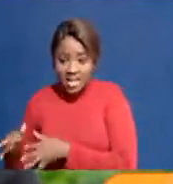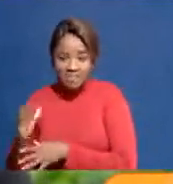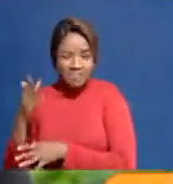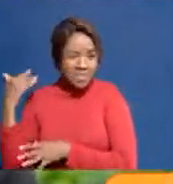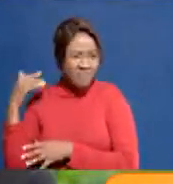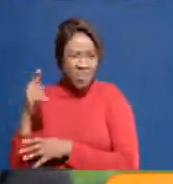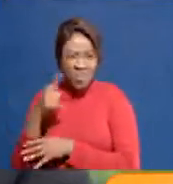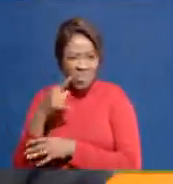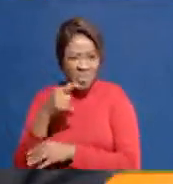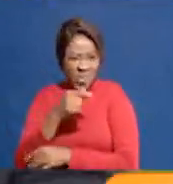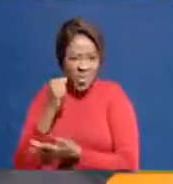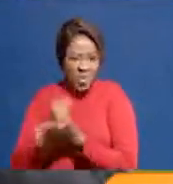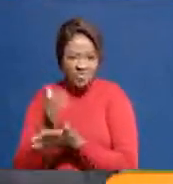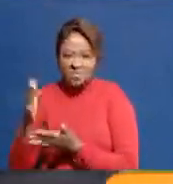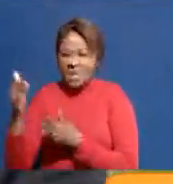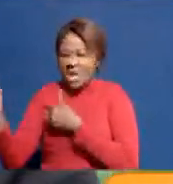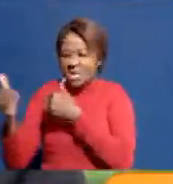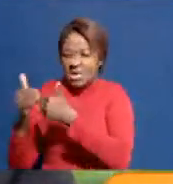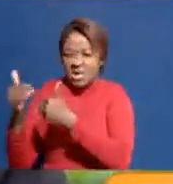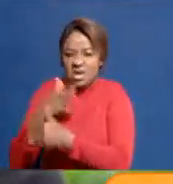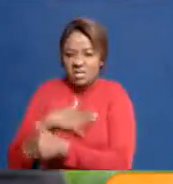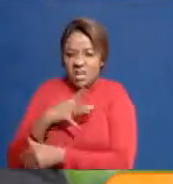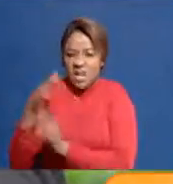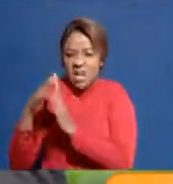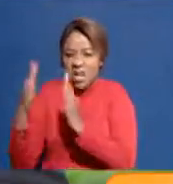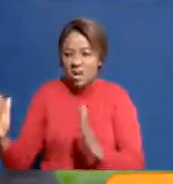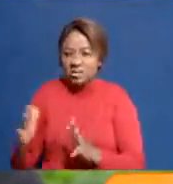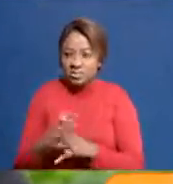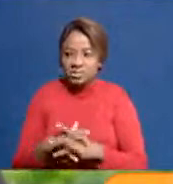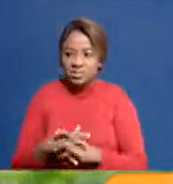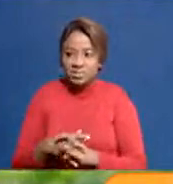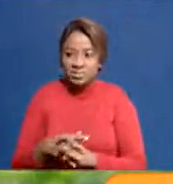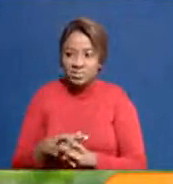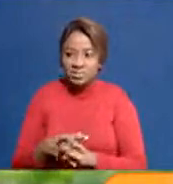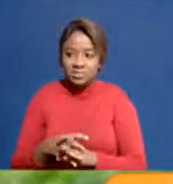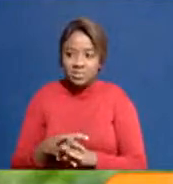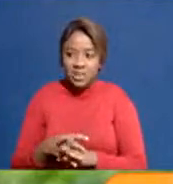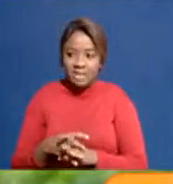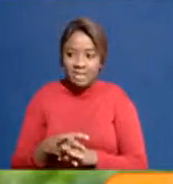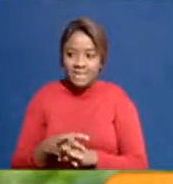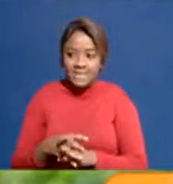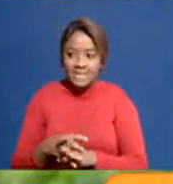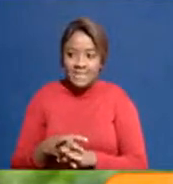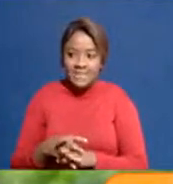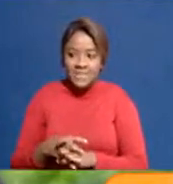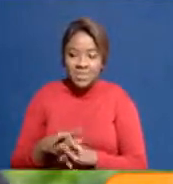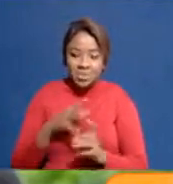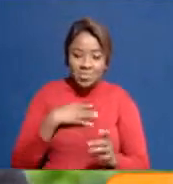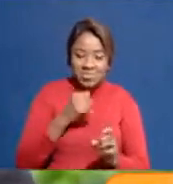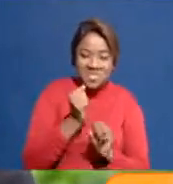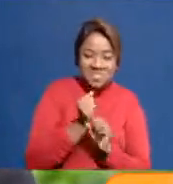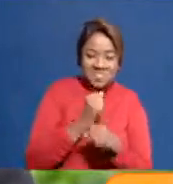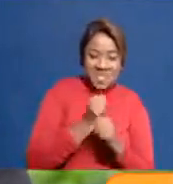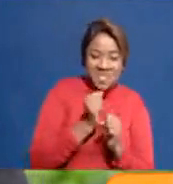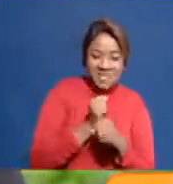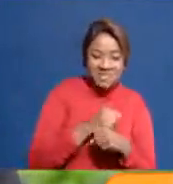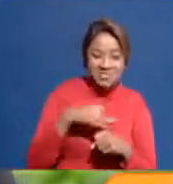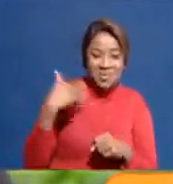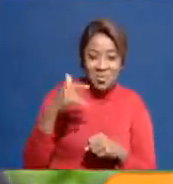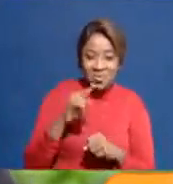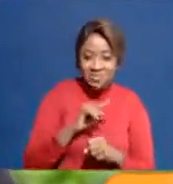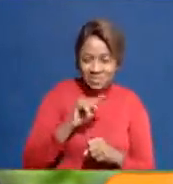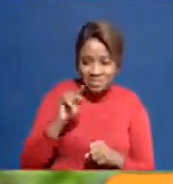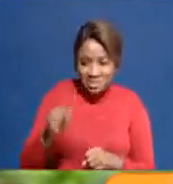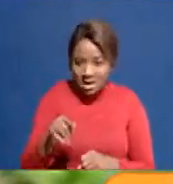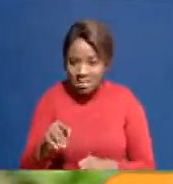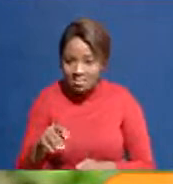huo ilikuwa tu hapa karibu 100 meters, hiyo ilikuwa ofisi yake. So ningetengeneza sasa, ilikuwa tu kawaida yake